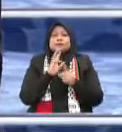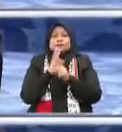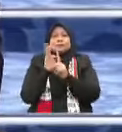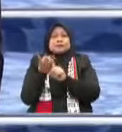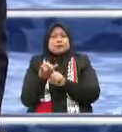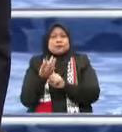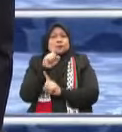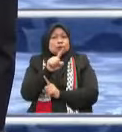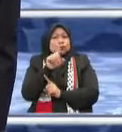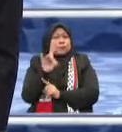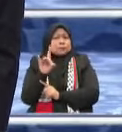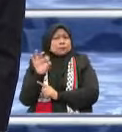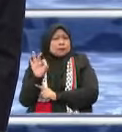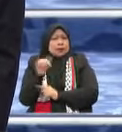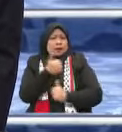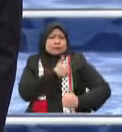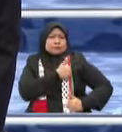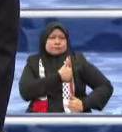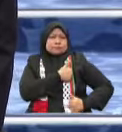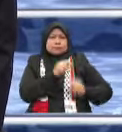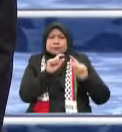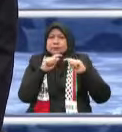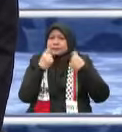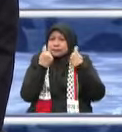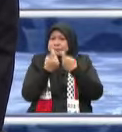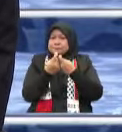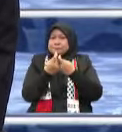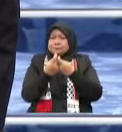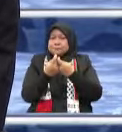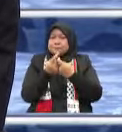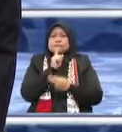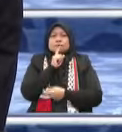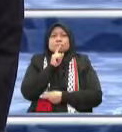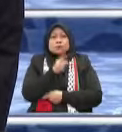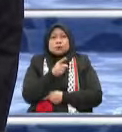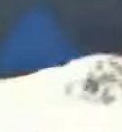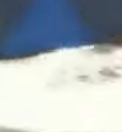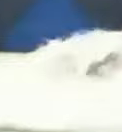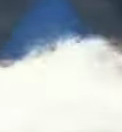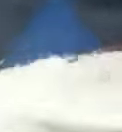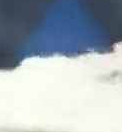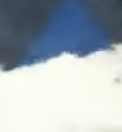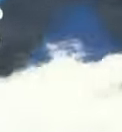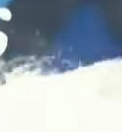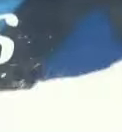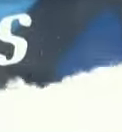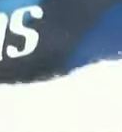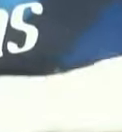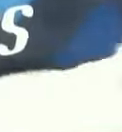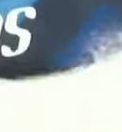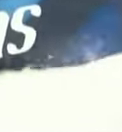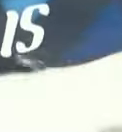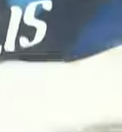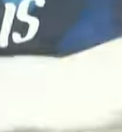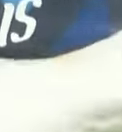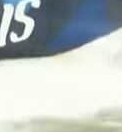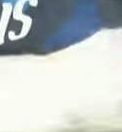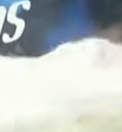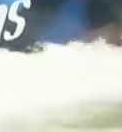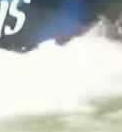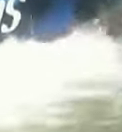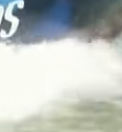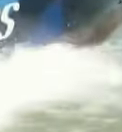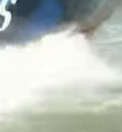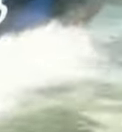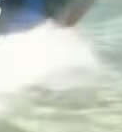Beliau menjawab soalan beluran Datuk Seri Dr. Ronald Kiandi berhubung status terkini ESKOM. Sebanyak 414